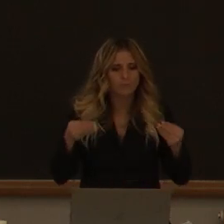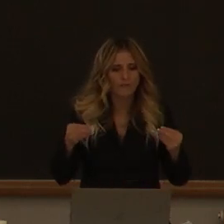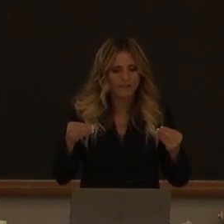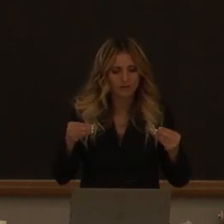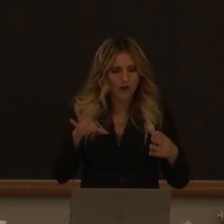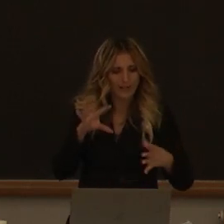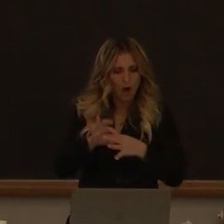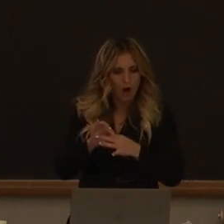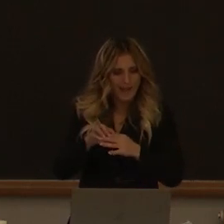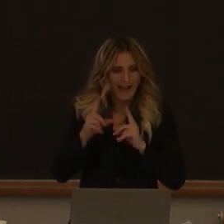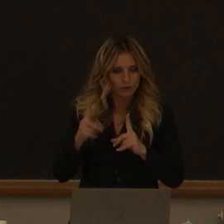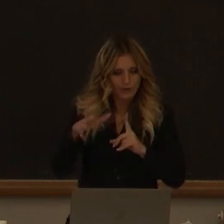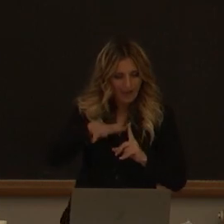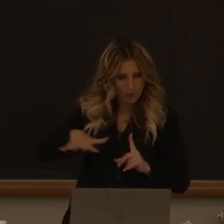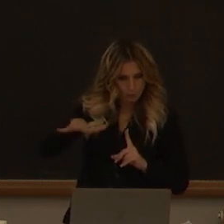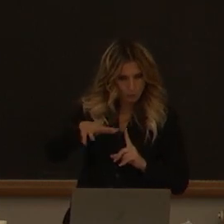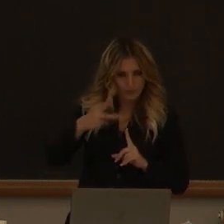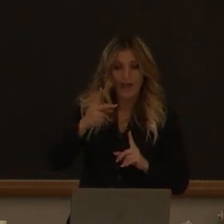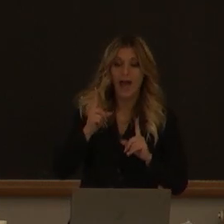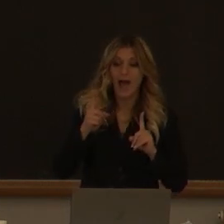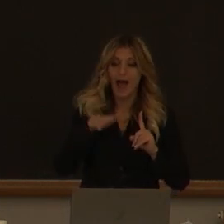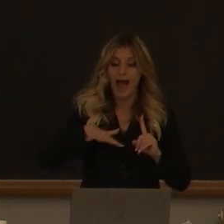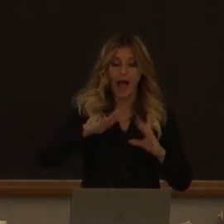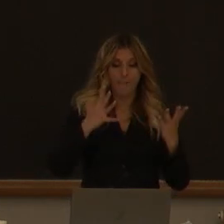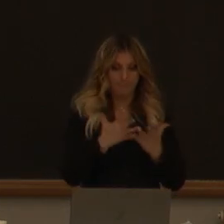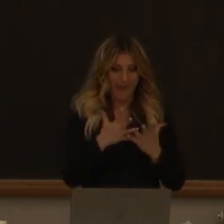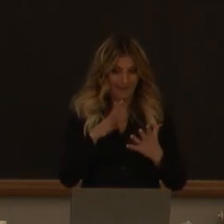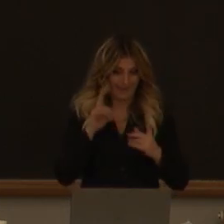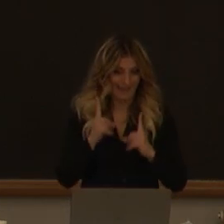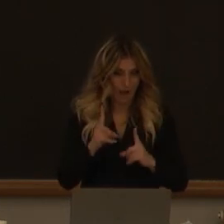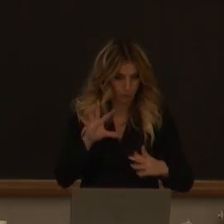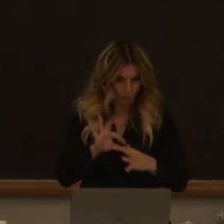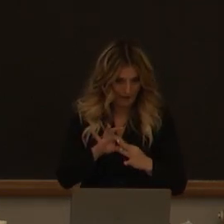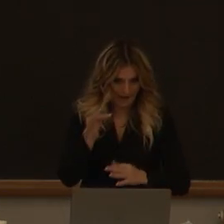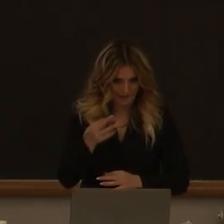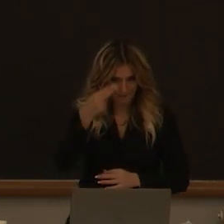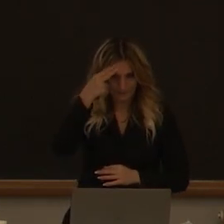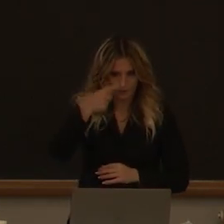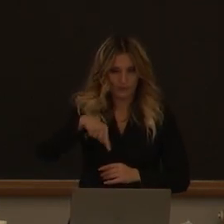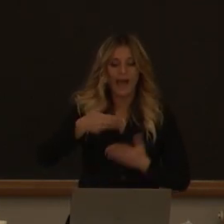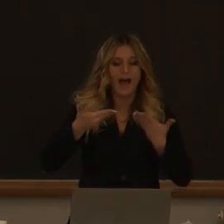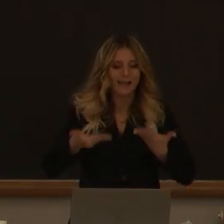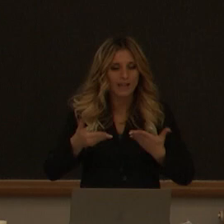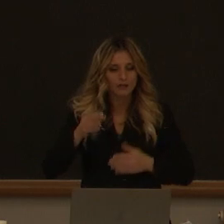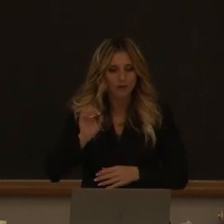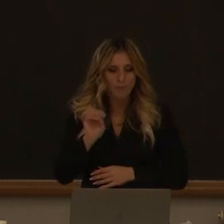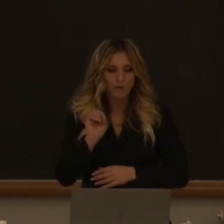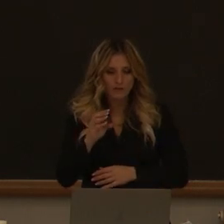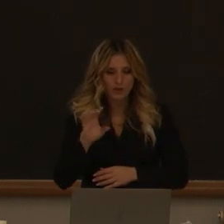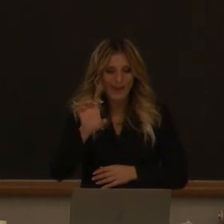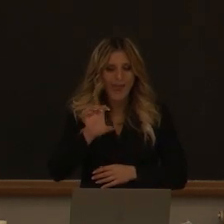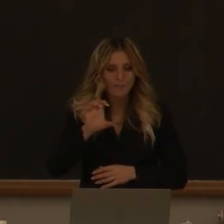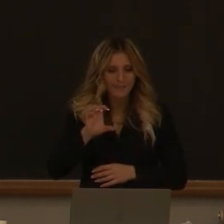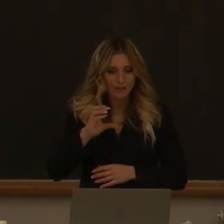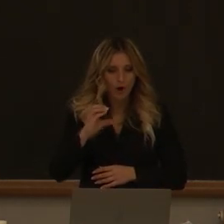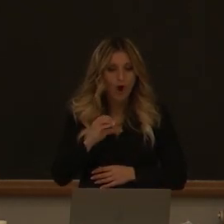natura, inteso ambiente come appunto ambiente naturale. Bene, adesso passiamo al professor Emilio Chiodo, che è